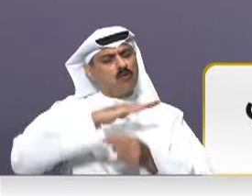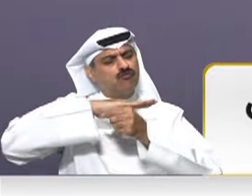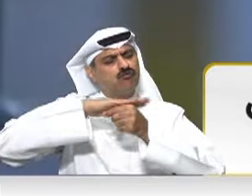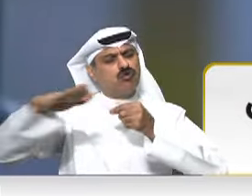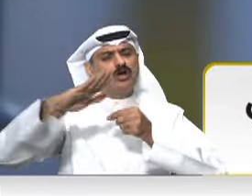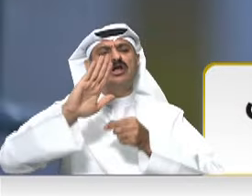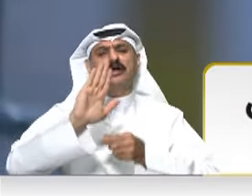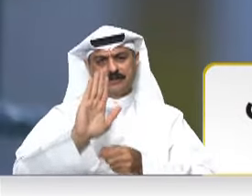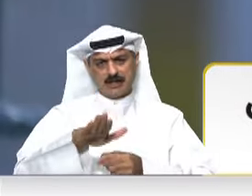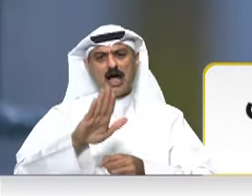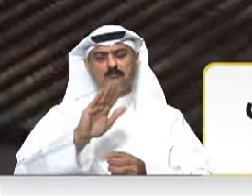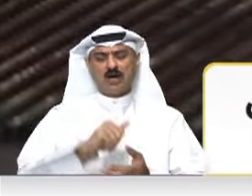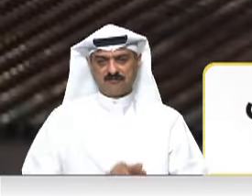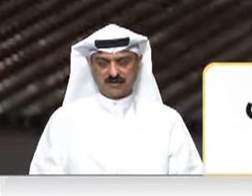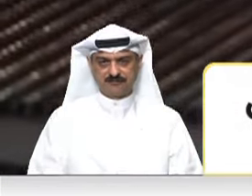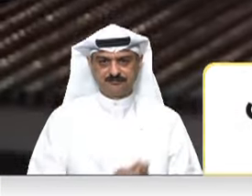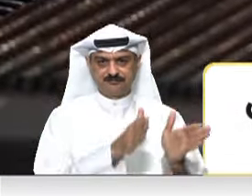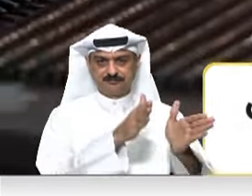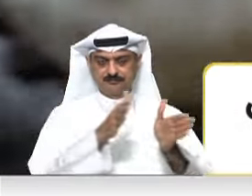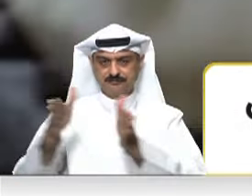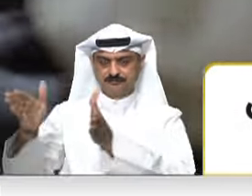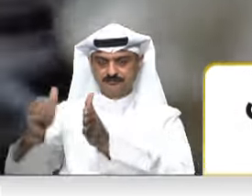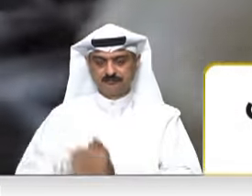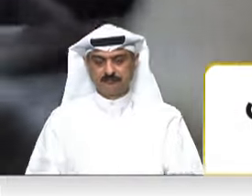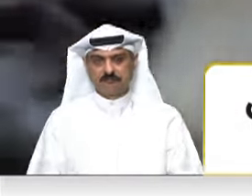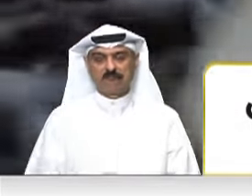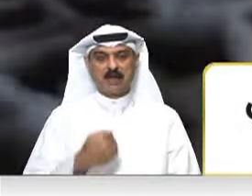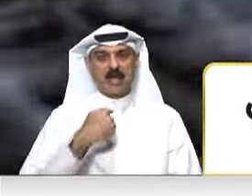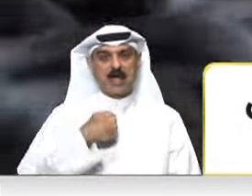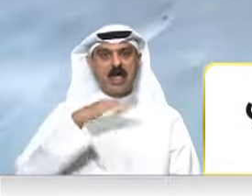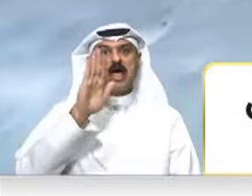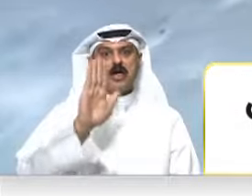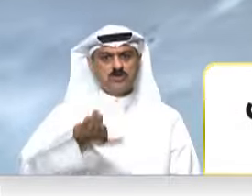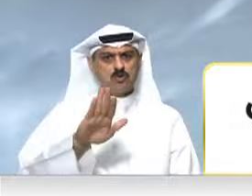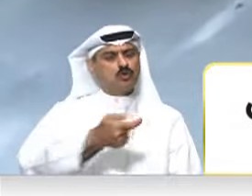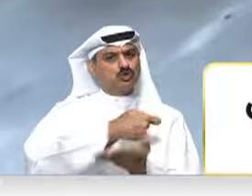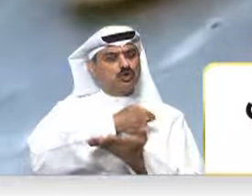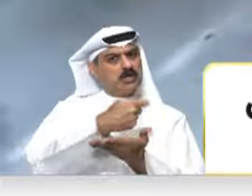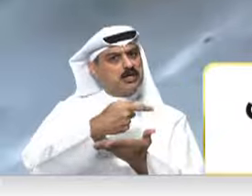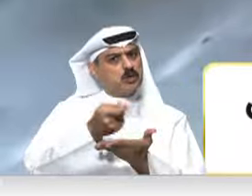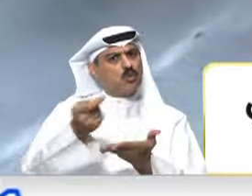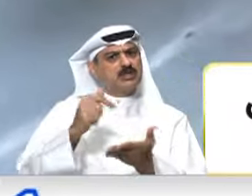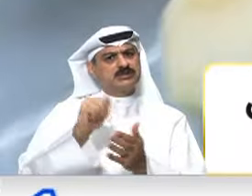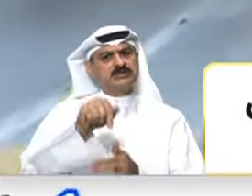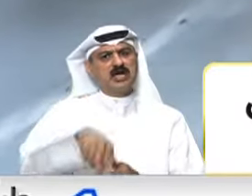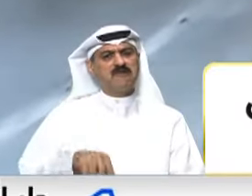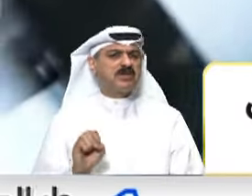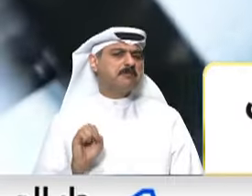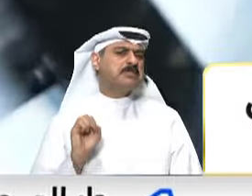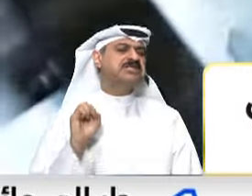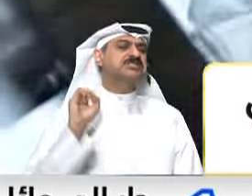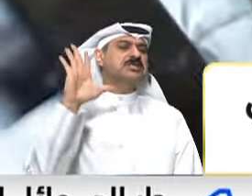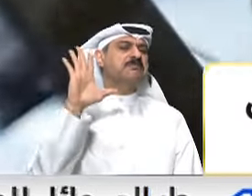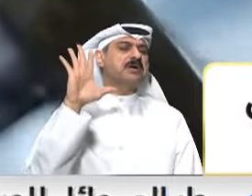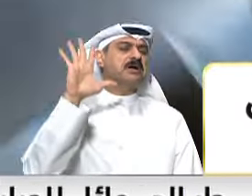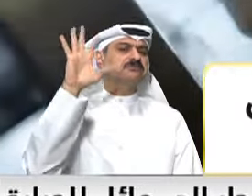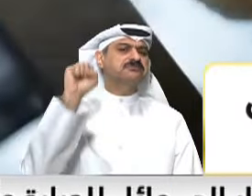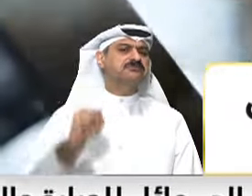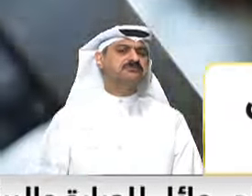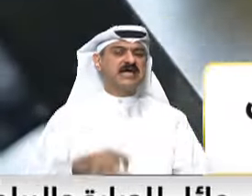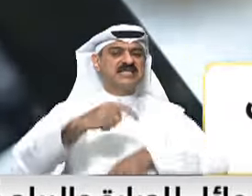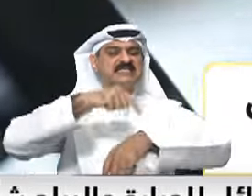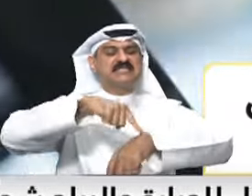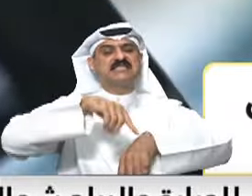لما ينتهي الإنتاج في أسطول متكامل للتوزيع، هذا الأسطول يبدأ من الفجر 4 الفجر بتوزيع هذه